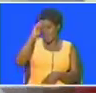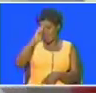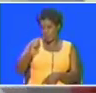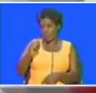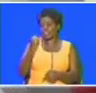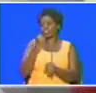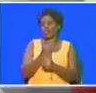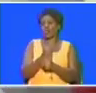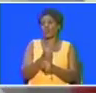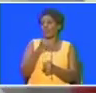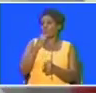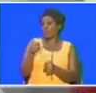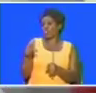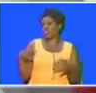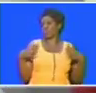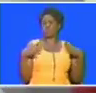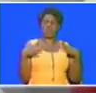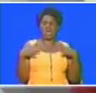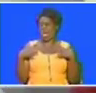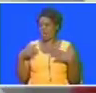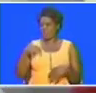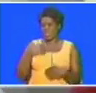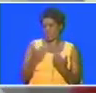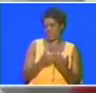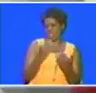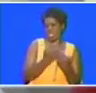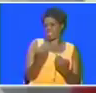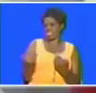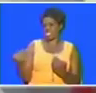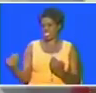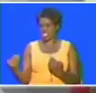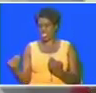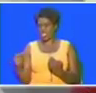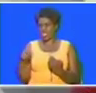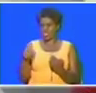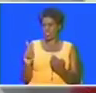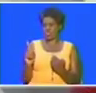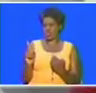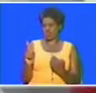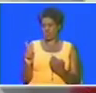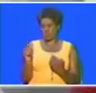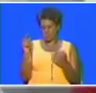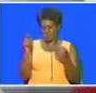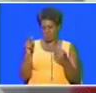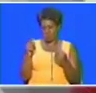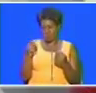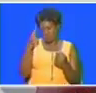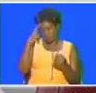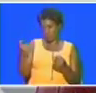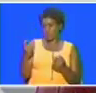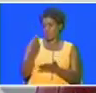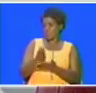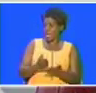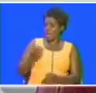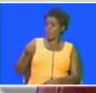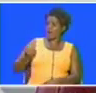nyingine, lakini sikufanya unakuwa na kiburi unasema mimi ndo namwangalia watu nafanya kazi za nyumba, kwa hivyo unakuwa na pembe na mea pembe. Maanake kuna baadhi ya wasichana wa